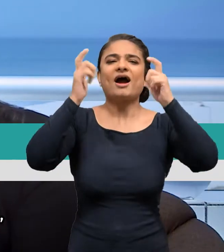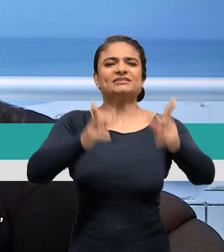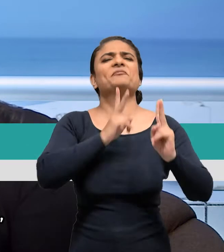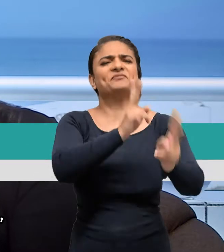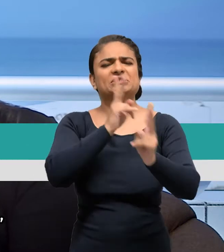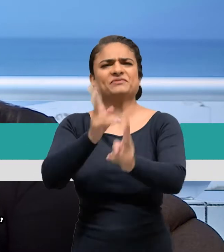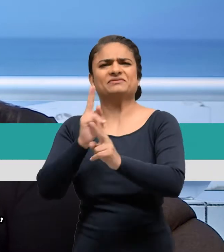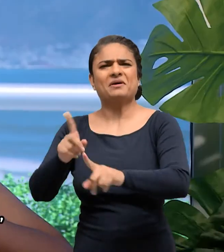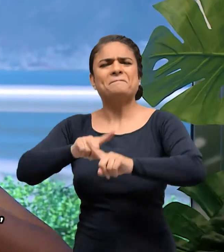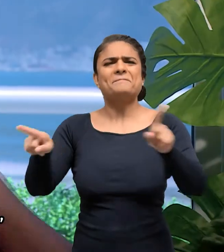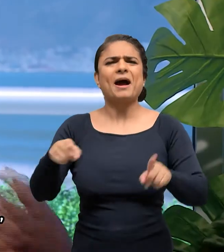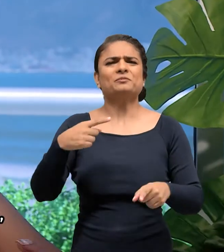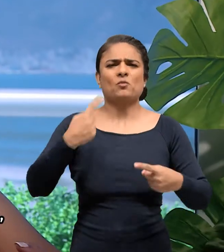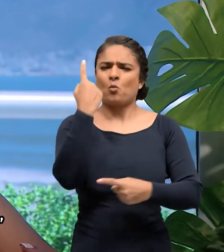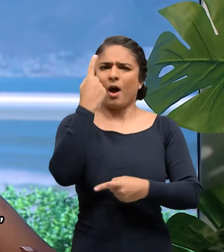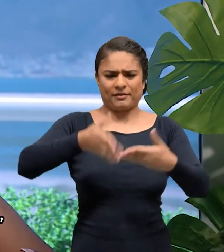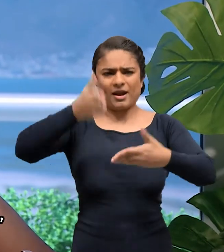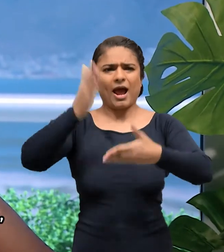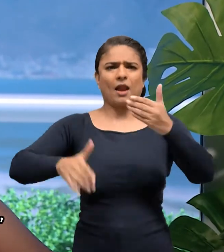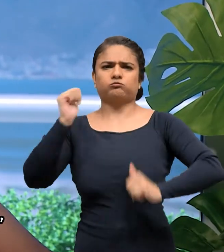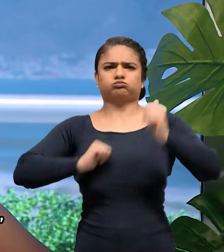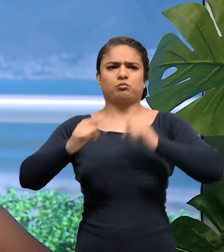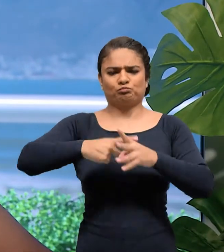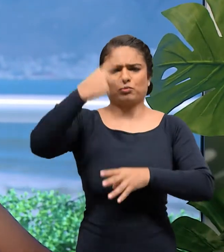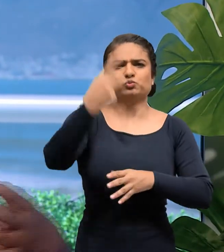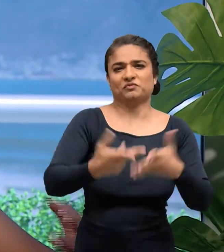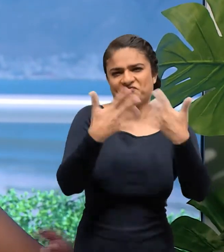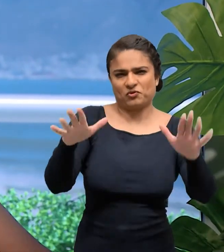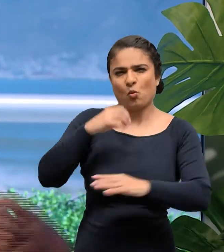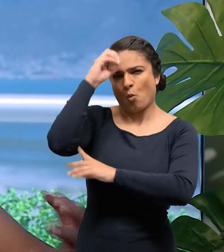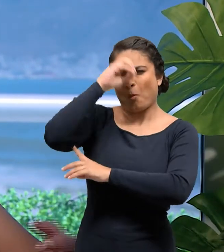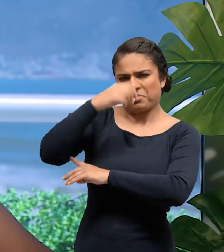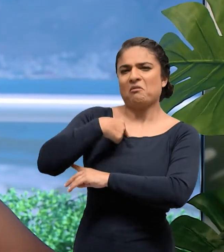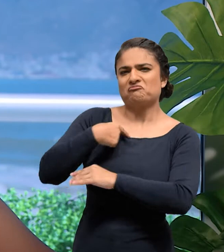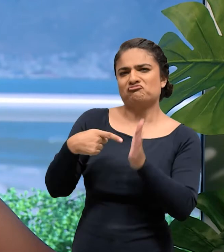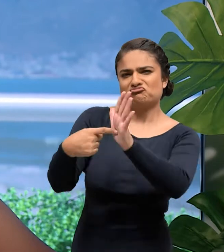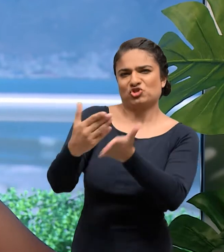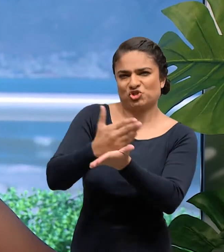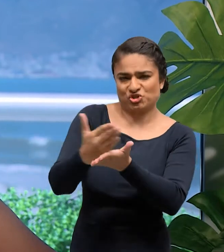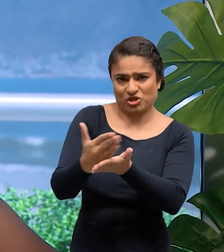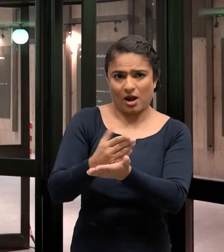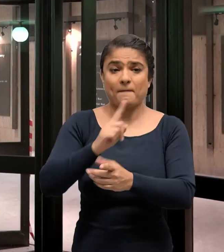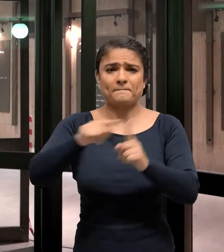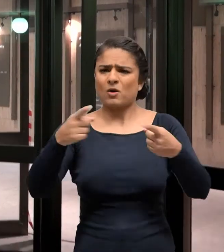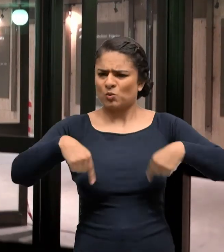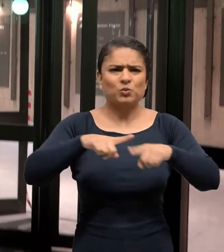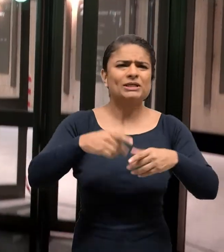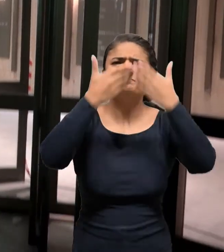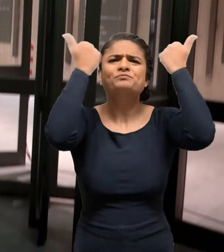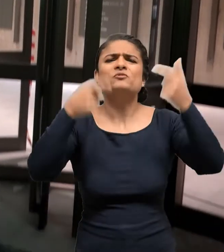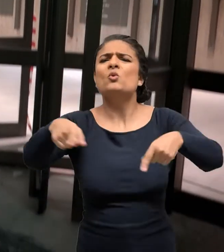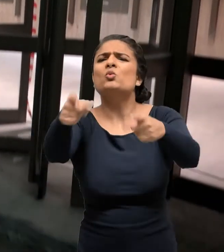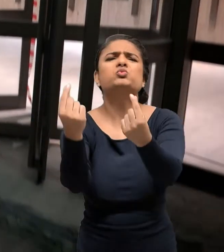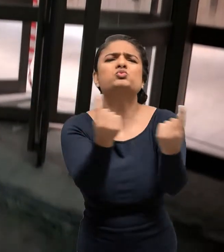geleentheid gehad om my opinie te gee aan die einde van die projek. Maar vir die mense en vir die kykers by die huis wat nie weet nie, wat is 'n paar van